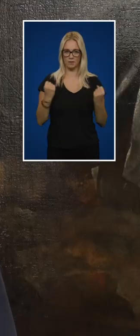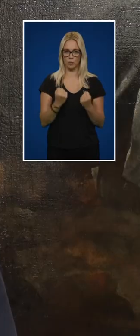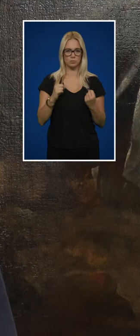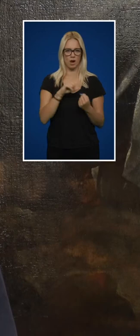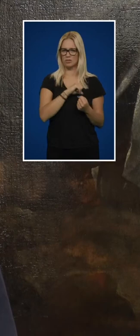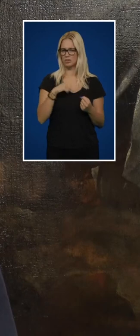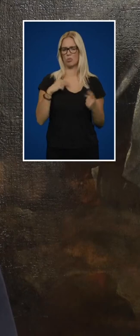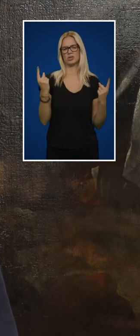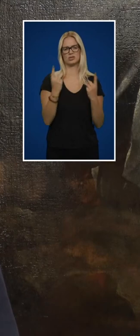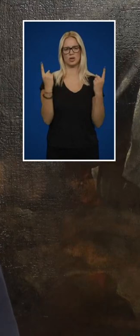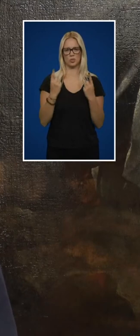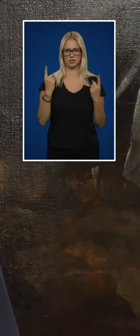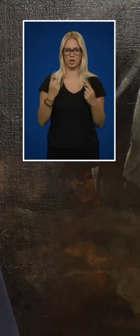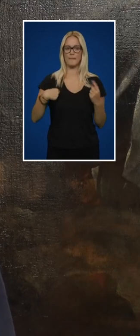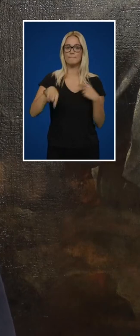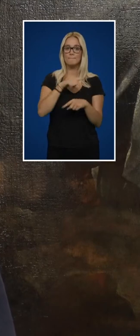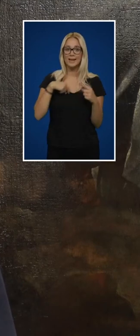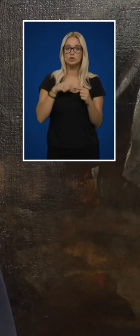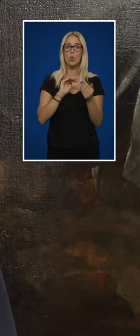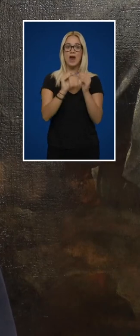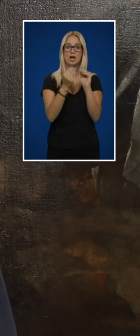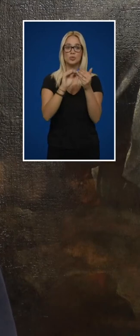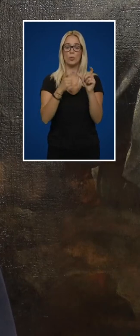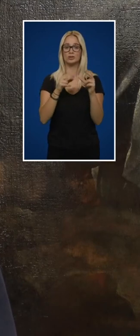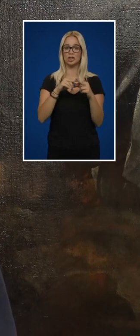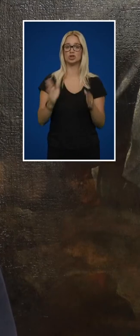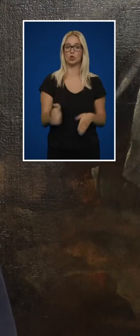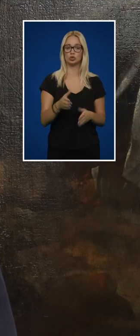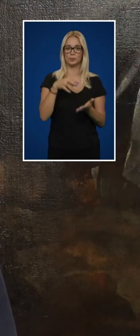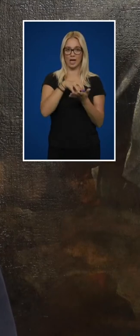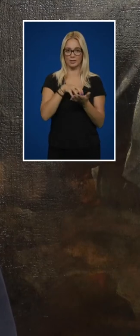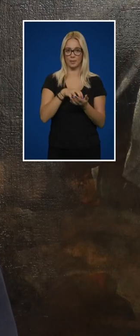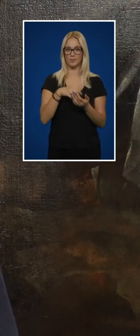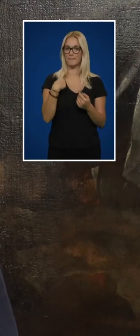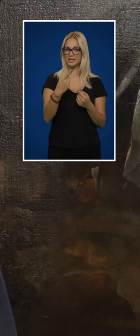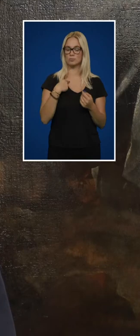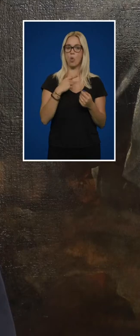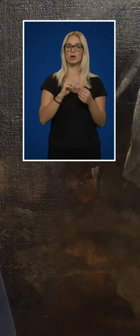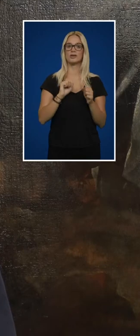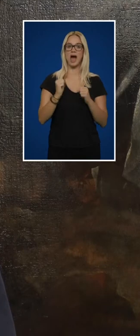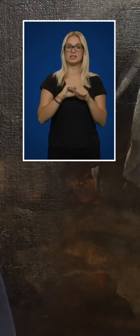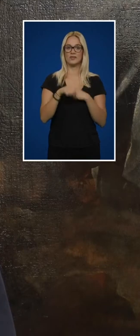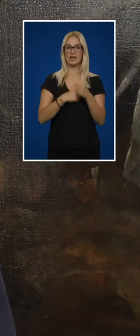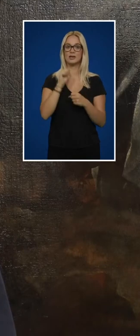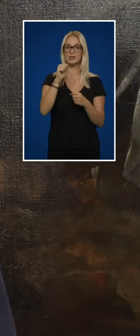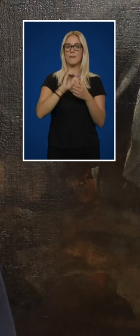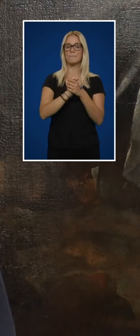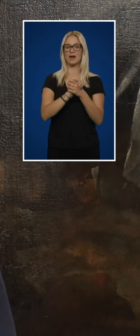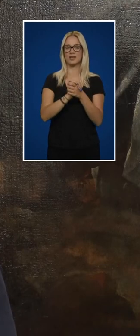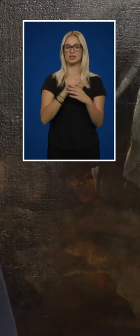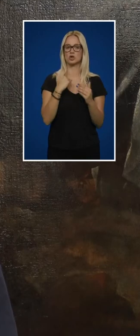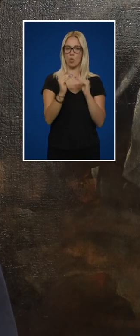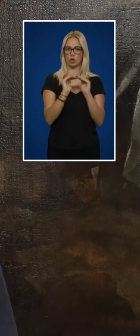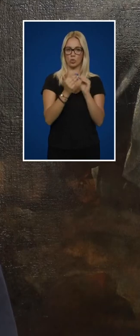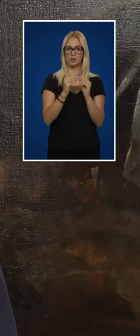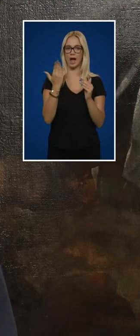imamo sada u budućnosti, u narednim mjesecima, dakle, imamo ostale aktivnosti koje se